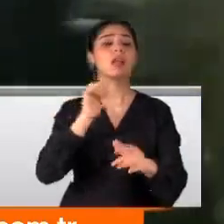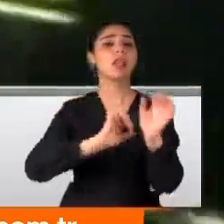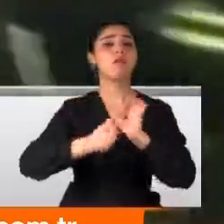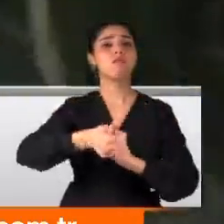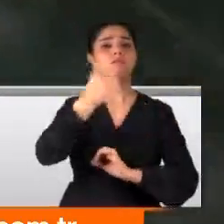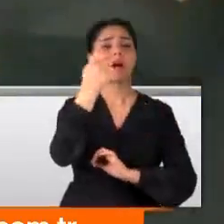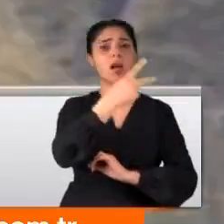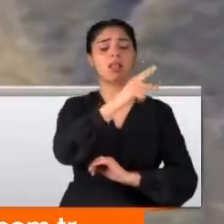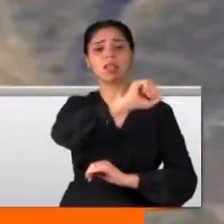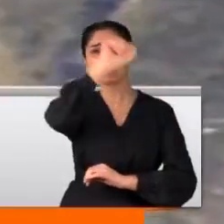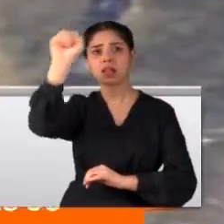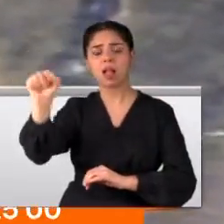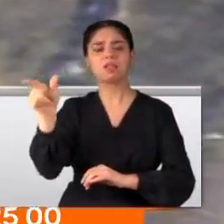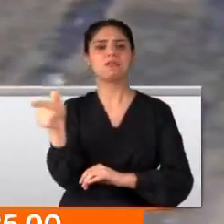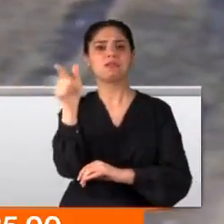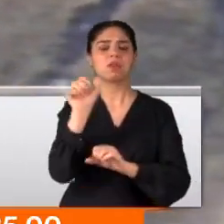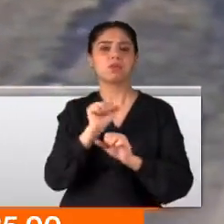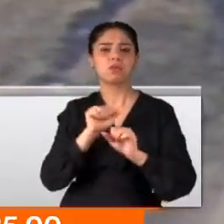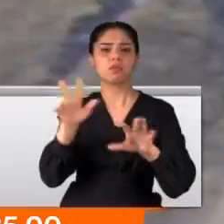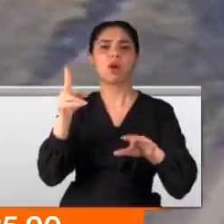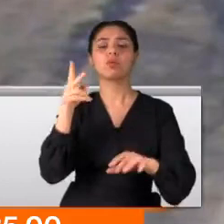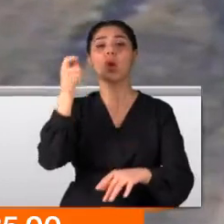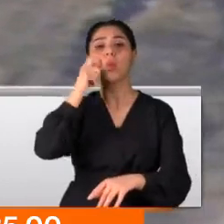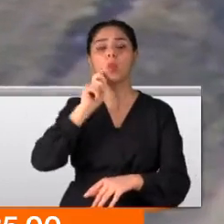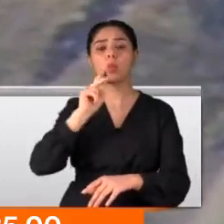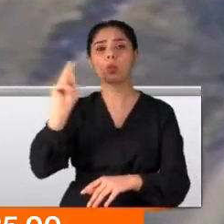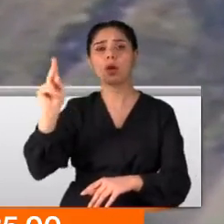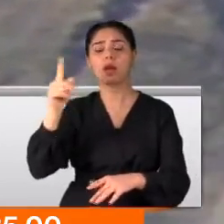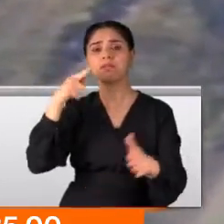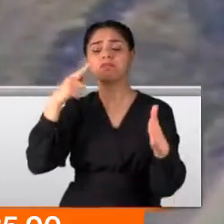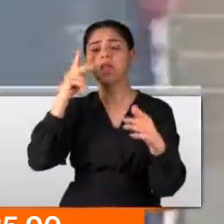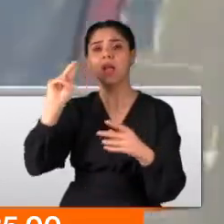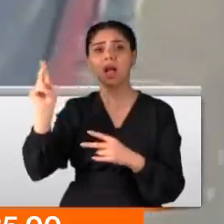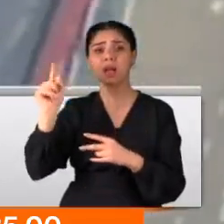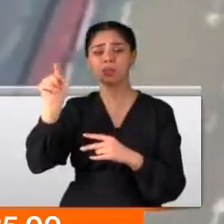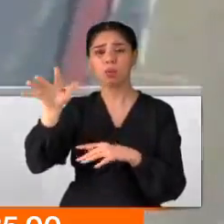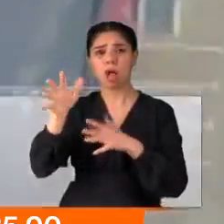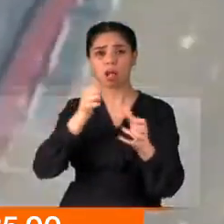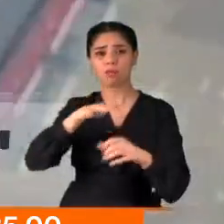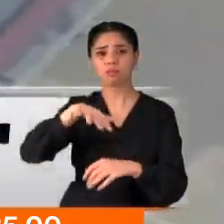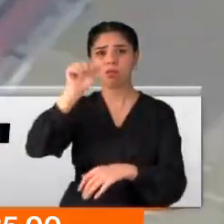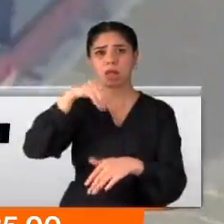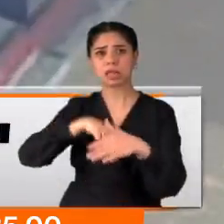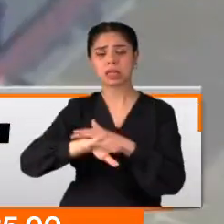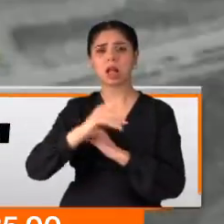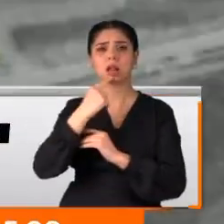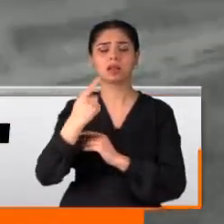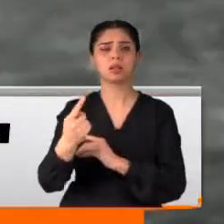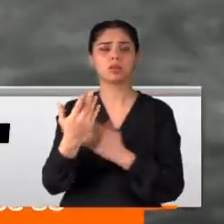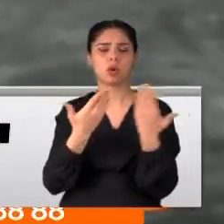saldırının görüntüsünü yayınladı. Ukrayna ordusuna ait çok namlulu roket atarların ve füzelerin o alışveriş merkezinde saklandığı öne